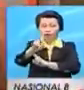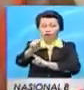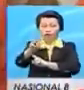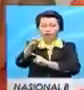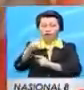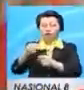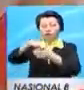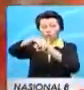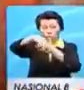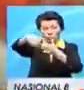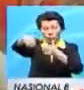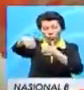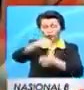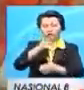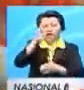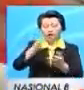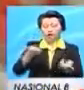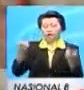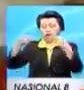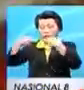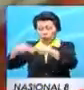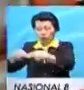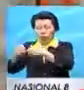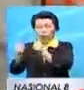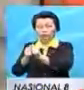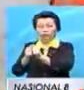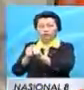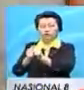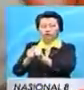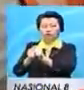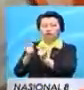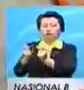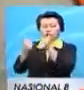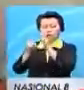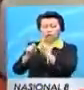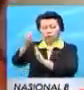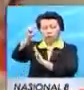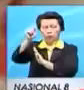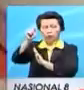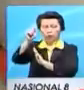dan monorail. Ia juga bakal dihubungkan dengan laluan projek rail